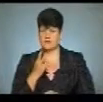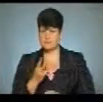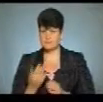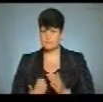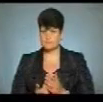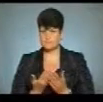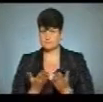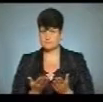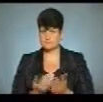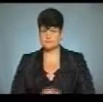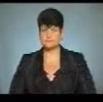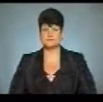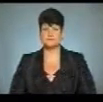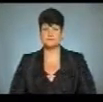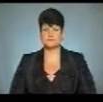випуску.